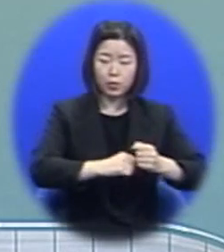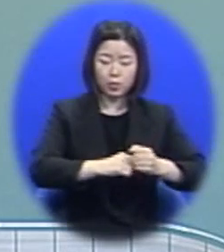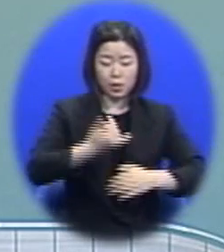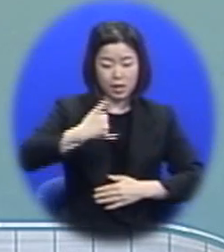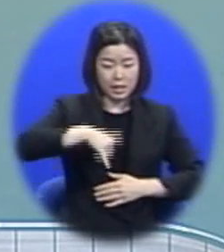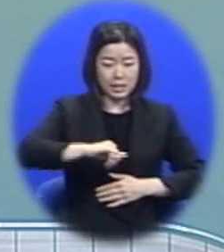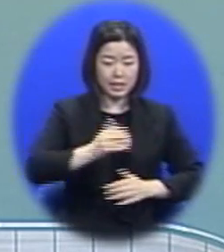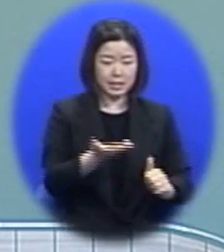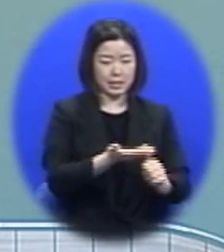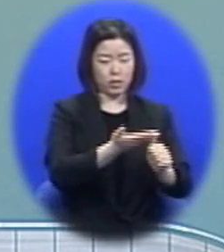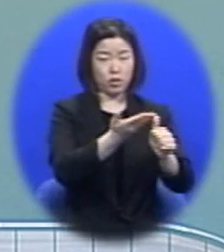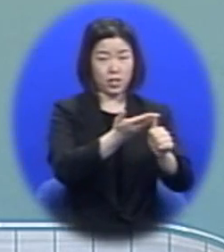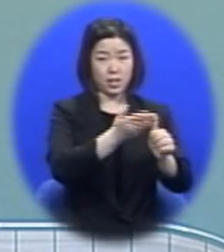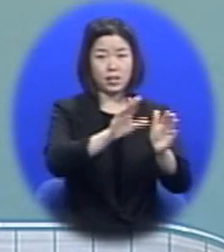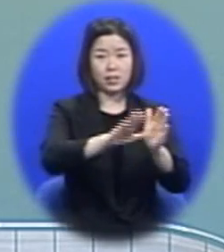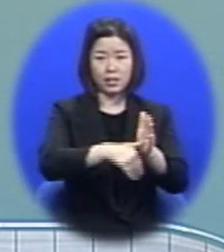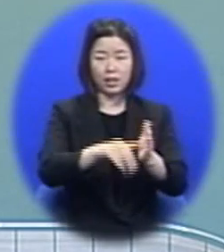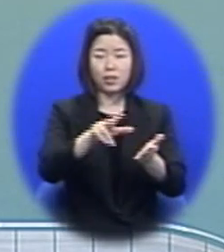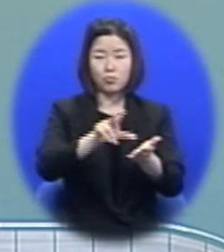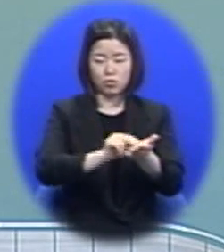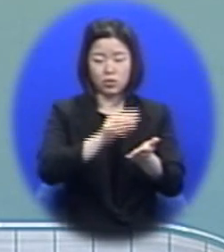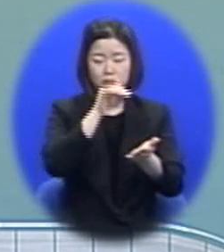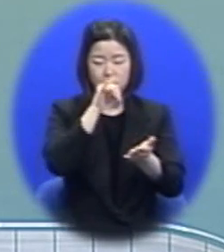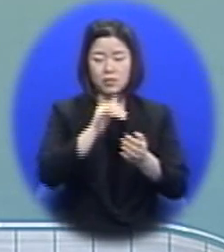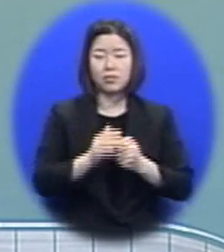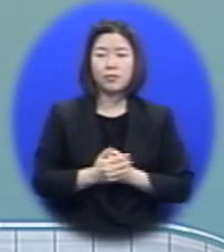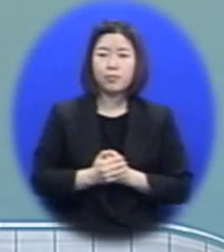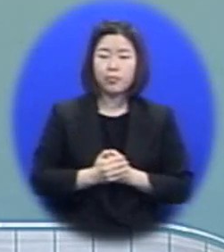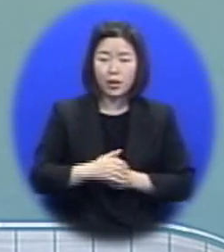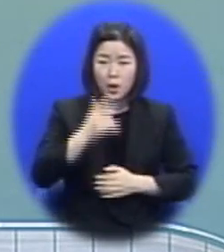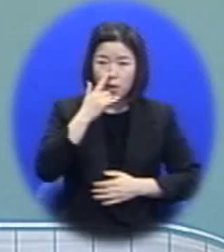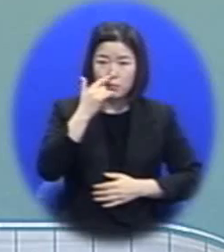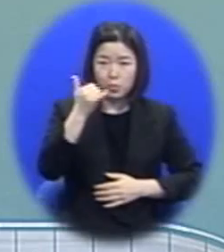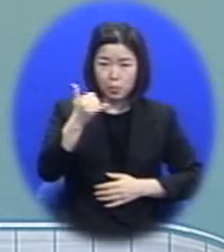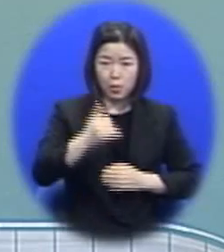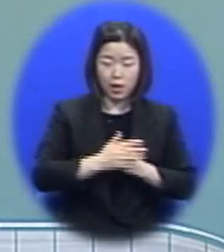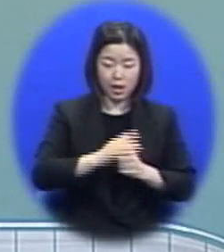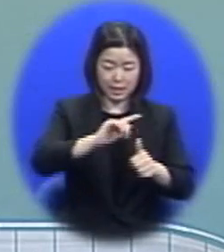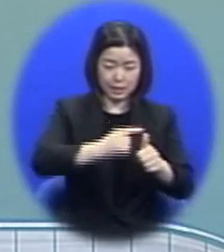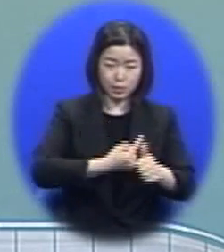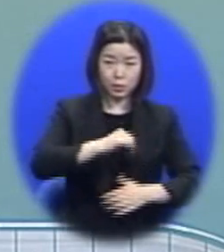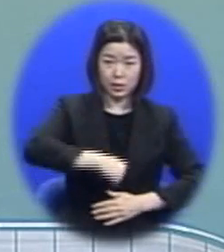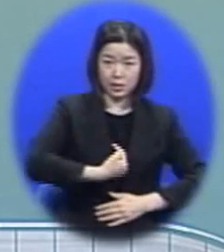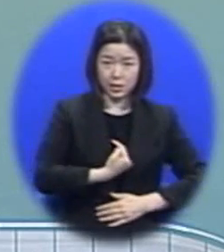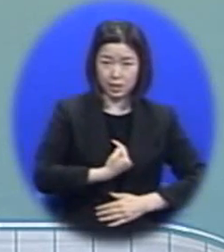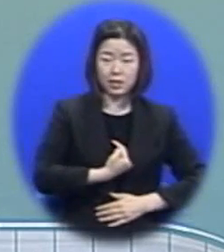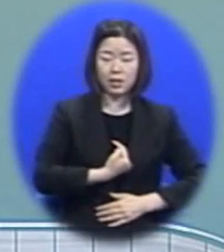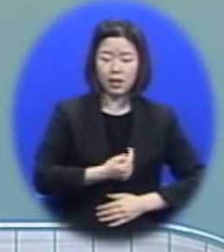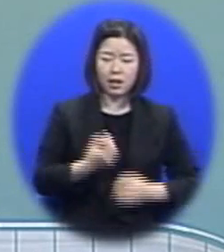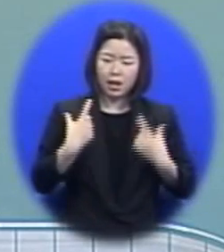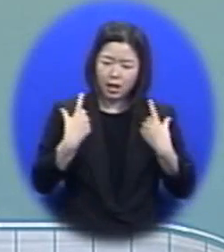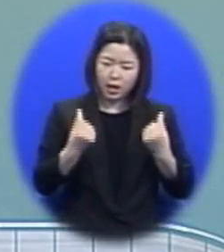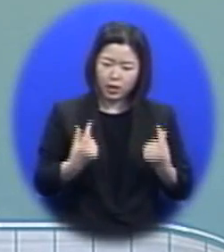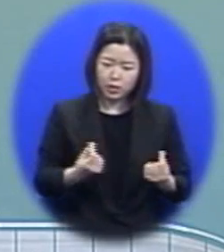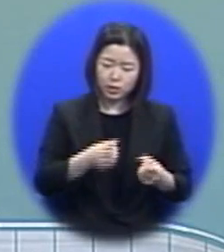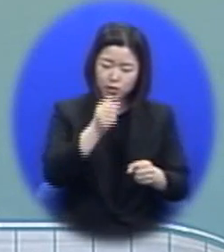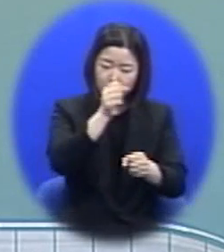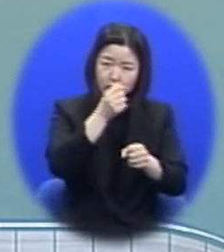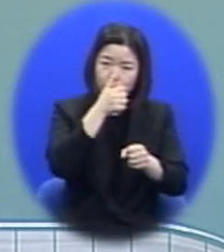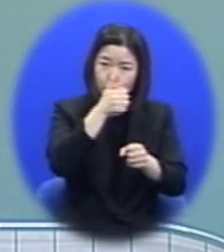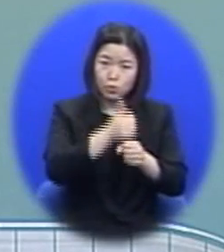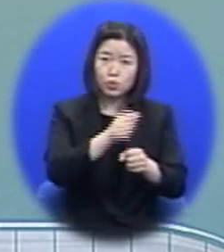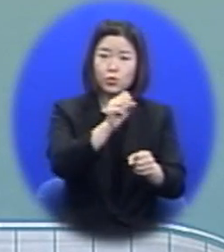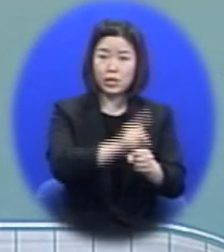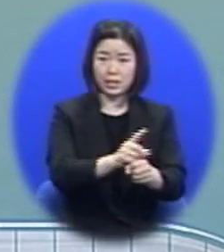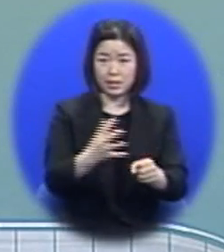있는 겁니다 여러분 부모가 스스로 자기가 여전히 죄성을 가지고 있는 존재라는